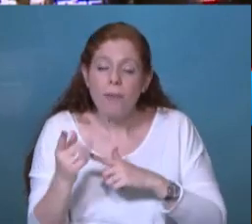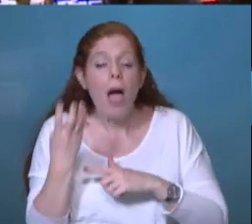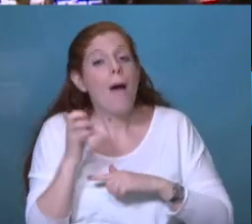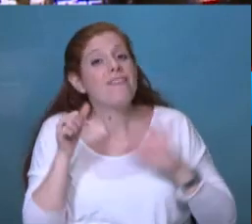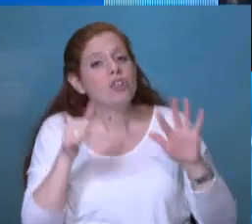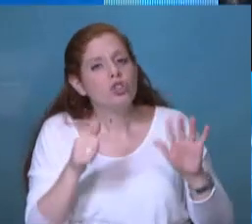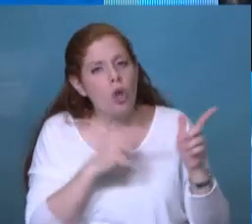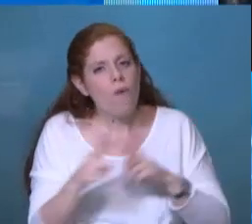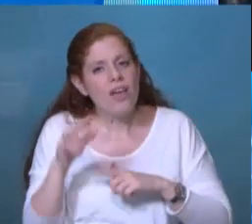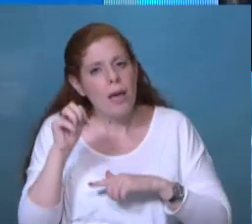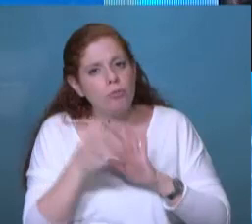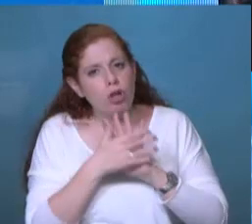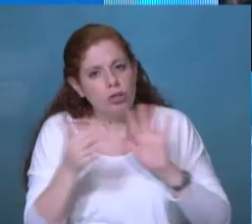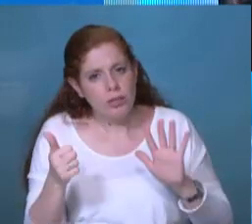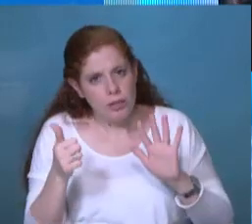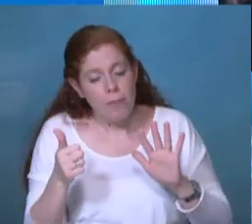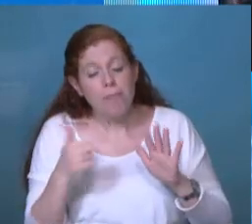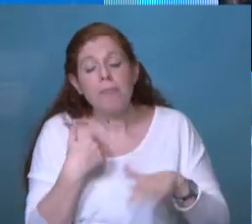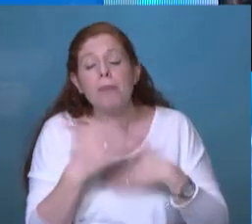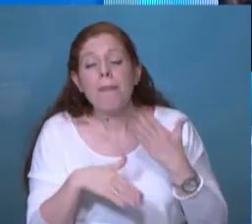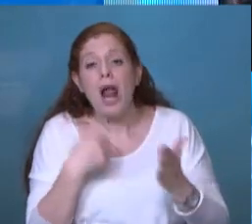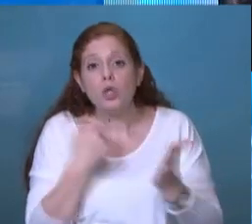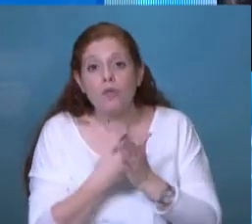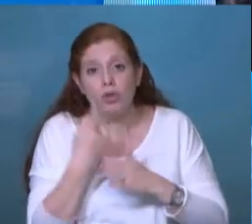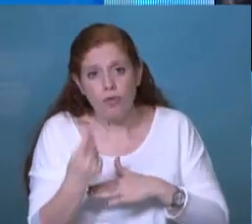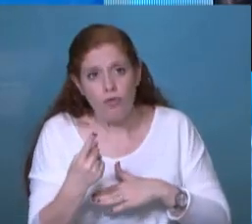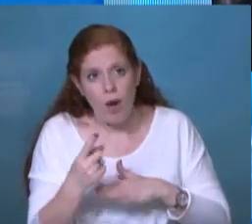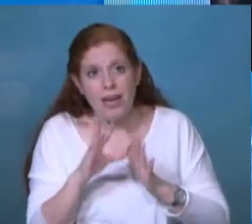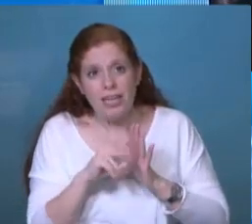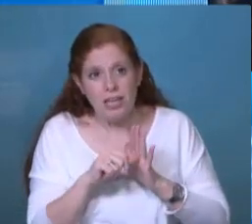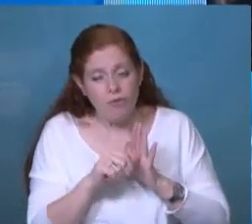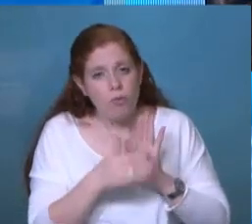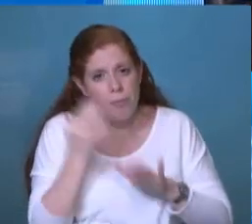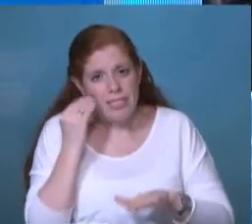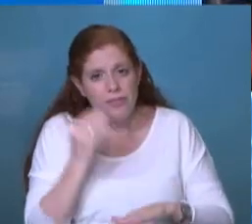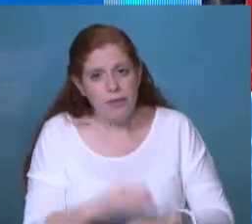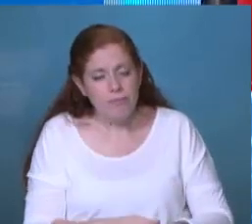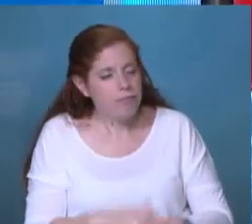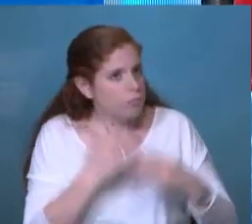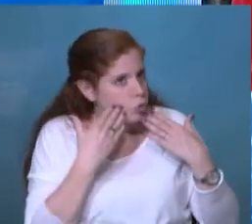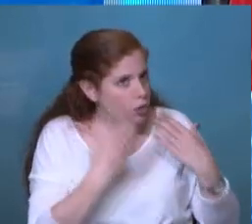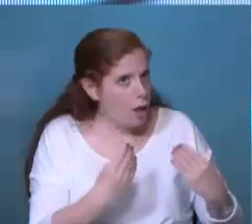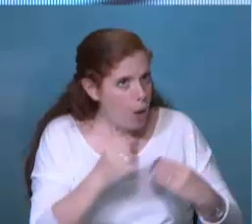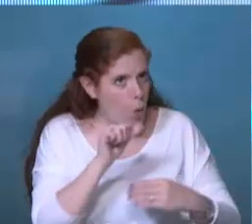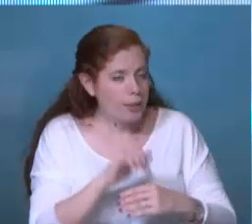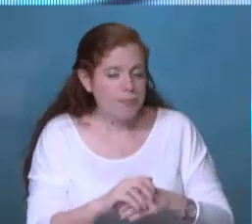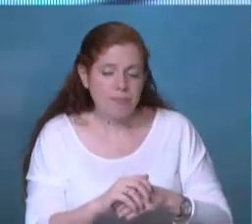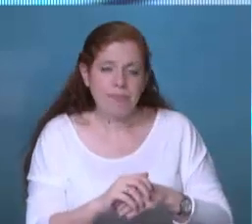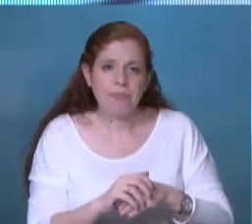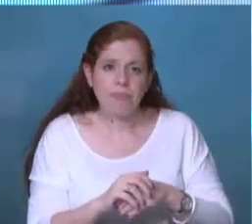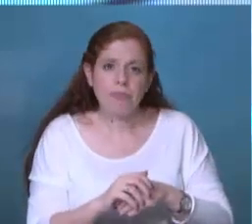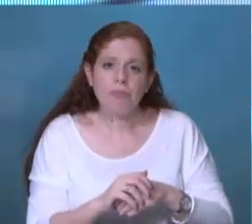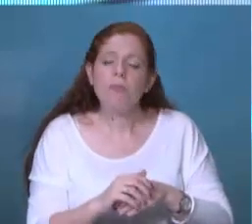רובי M16. במהלך סוף השבוע נגנבו מבית הספר. תודה רבה, אורלי.